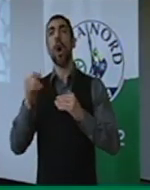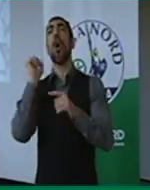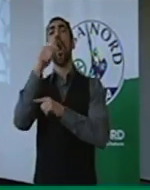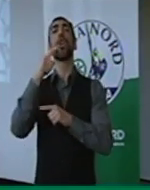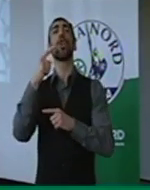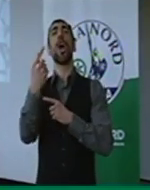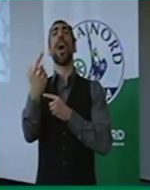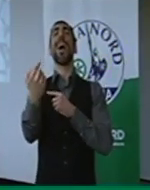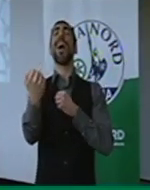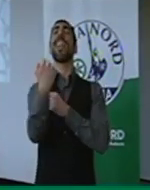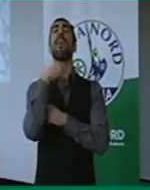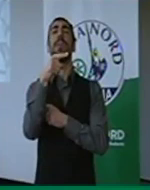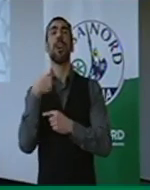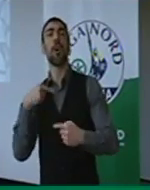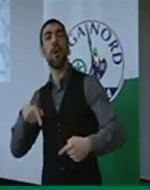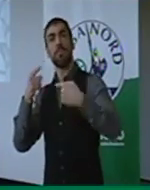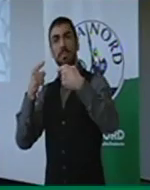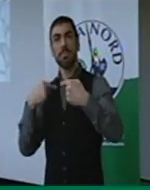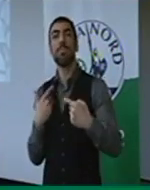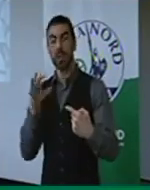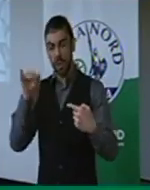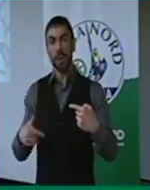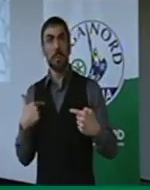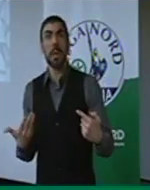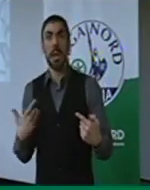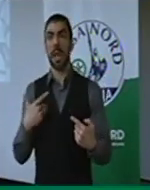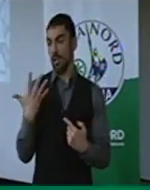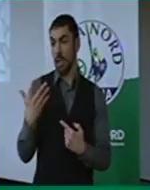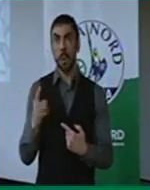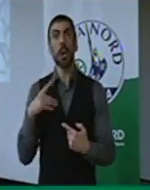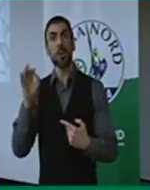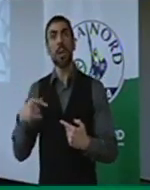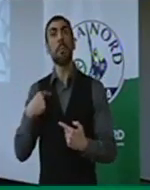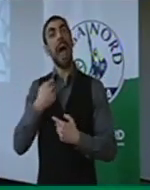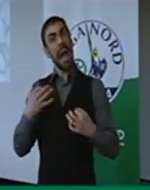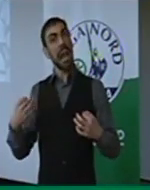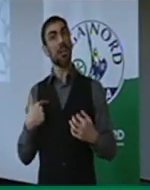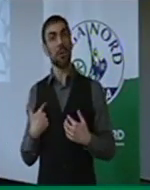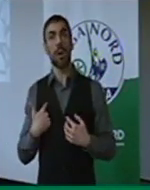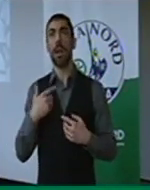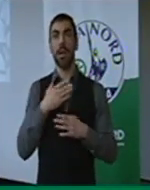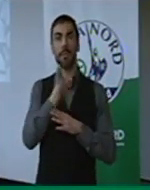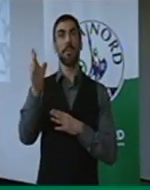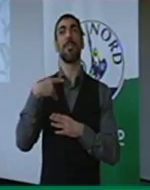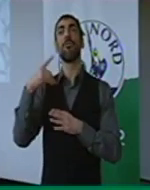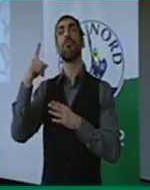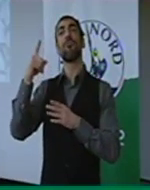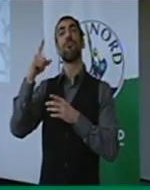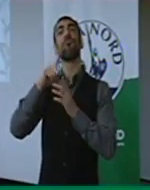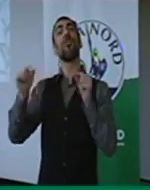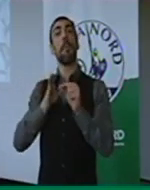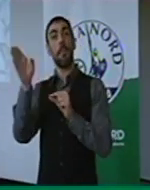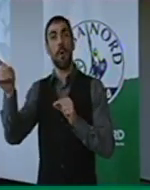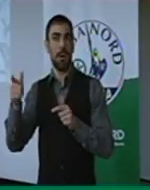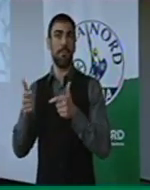invece di arretrare prove giochiamocela siamo in 50mila non siamo in cinque abbia ragione sono andati verso il giappone e gli hanno fatto un mazzo